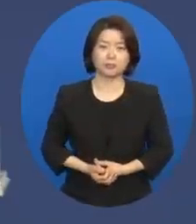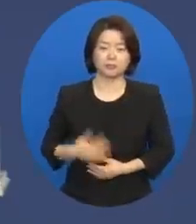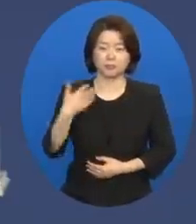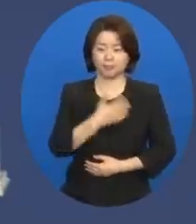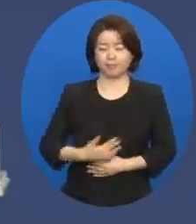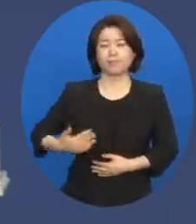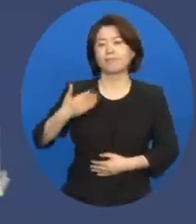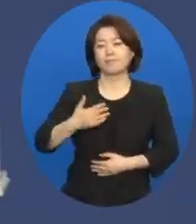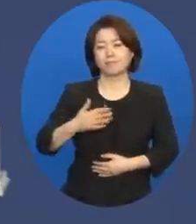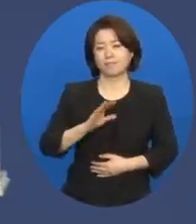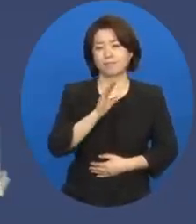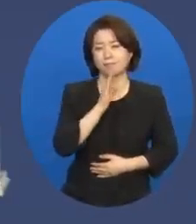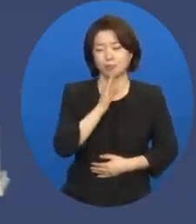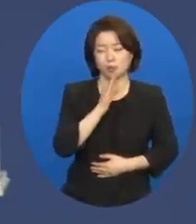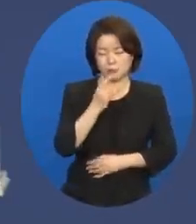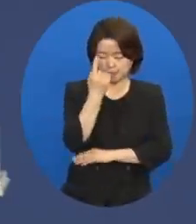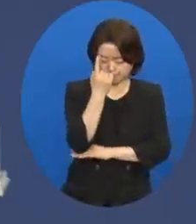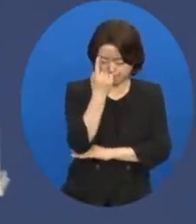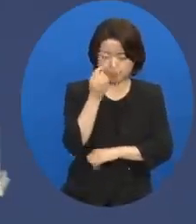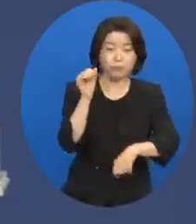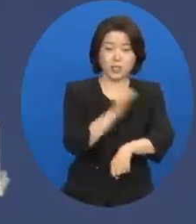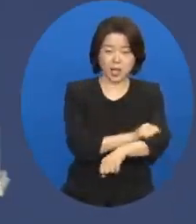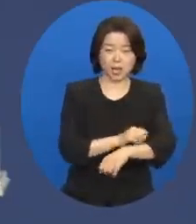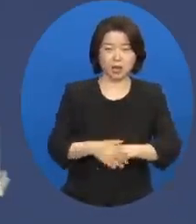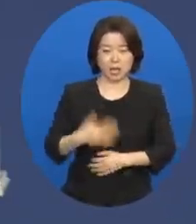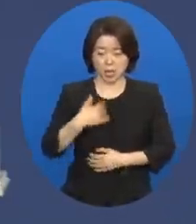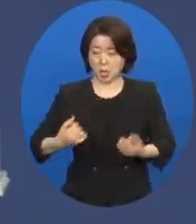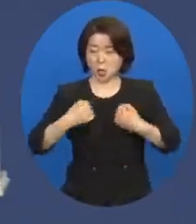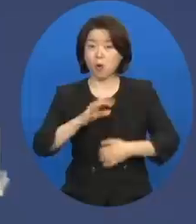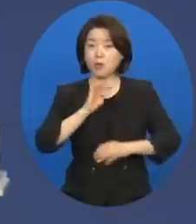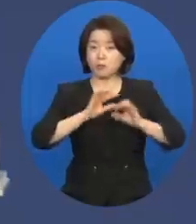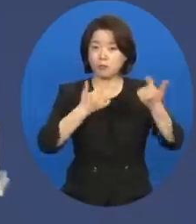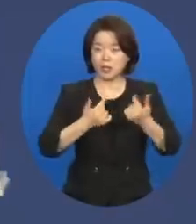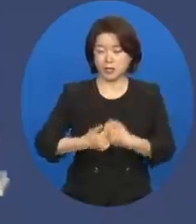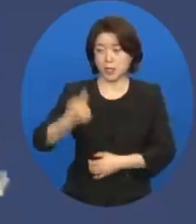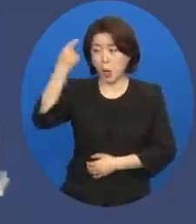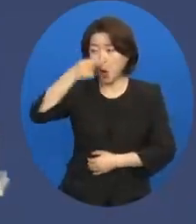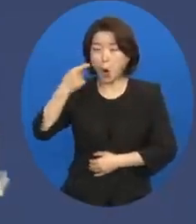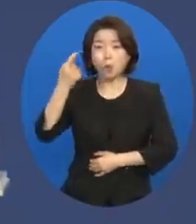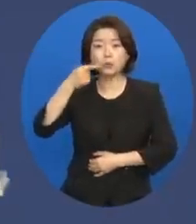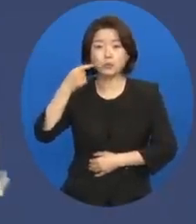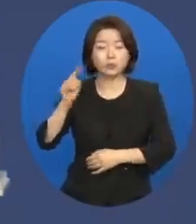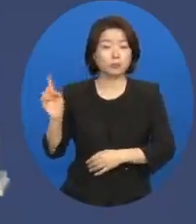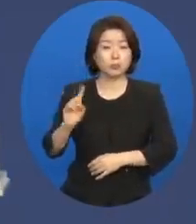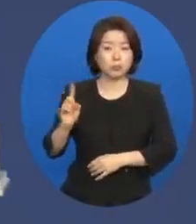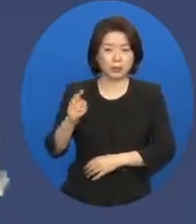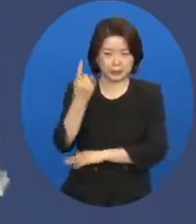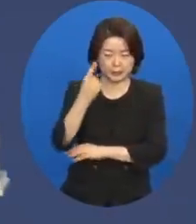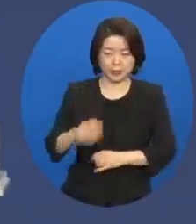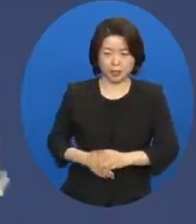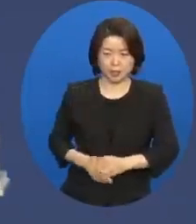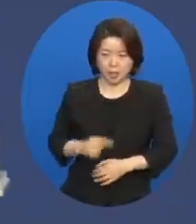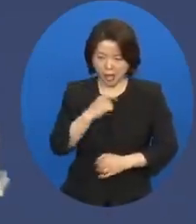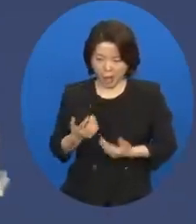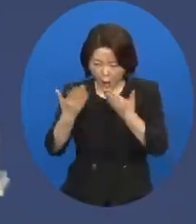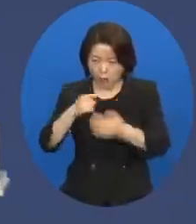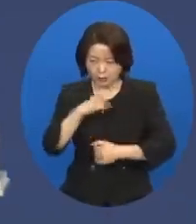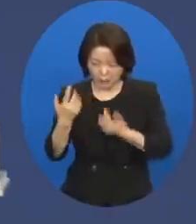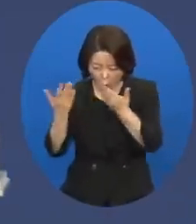육체는 너무너무 지키는데 건강도 그럴 뿐만 아니라 외모를 지키는데 뭐 거의